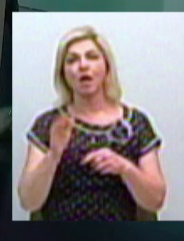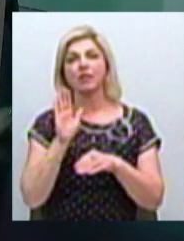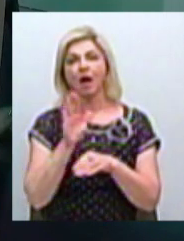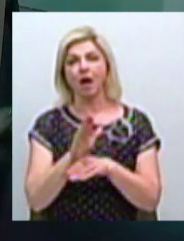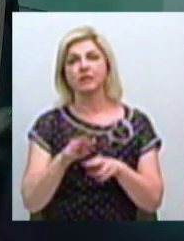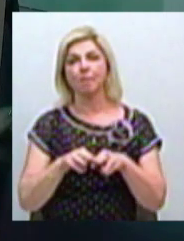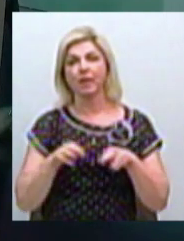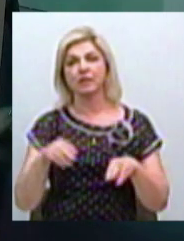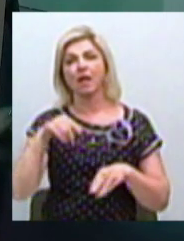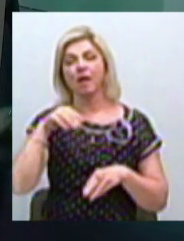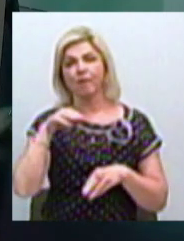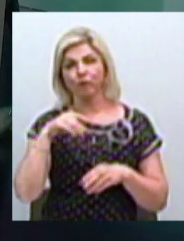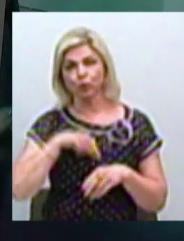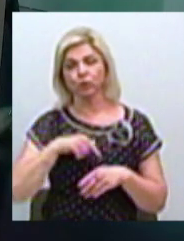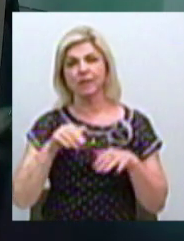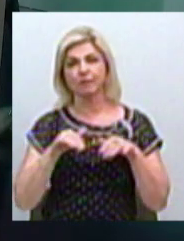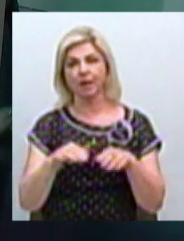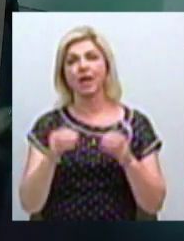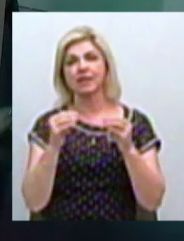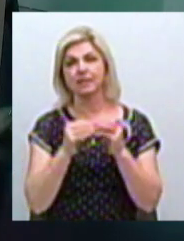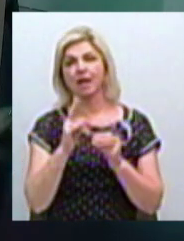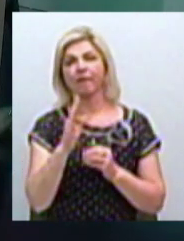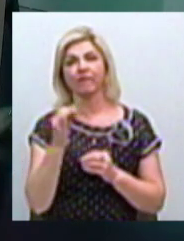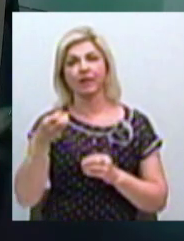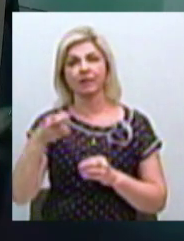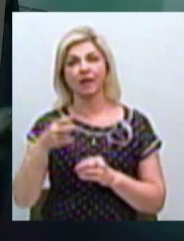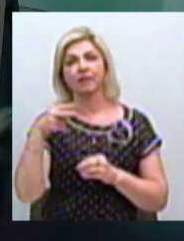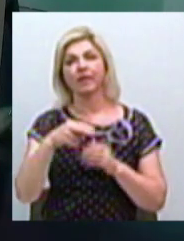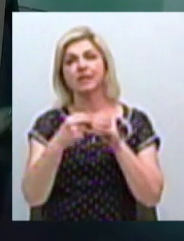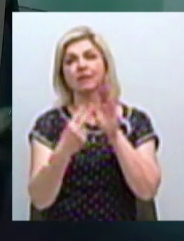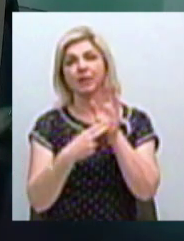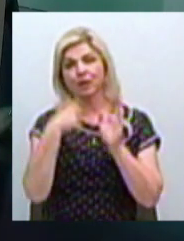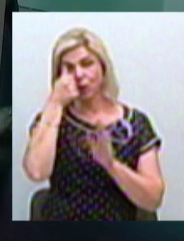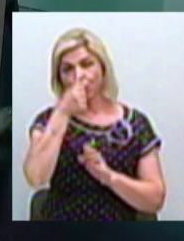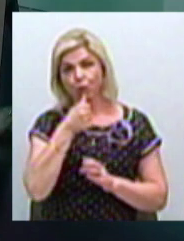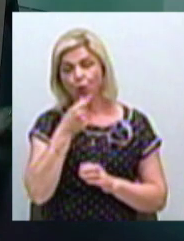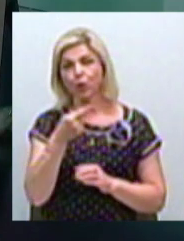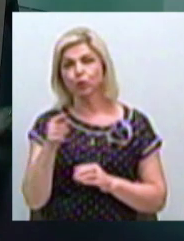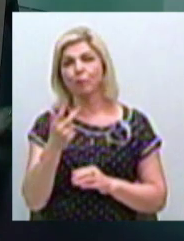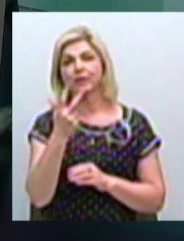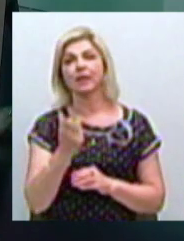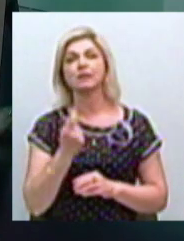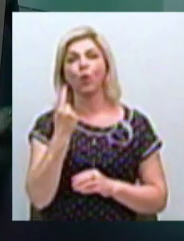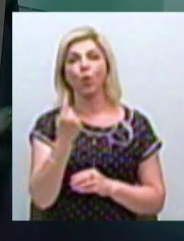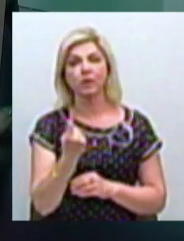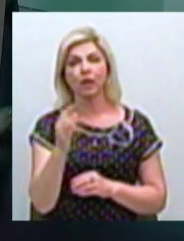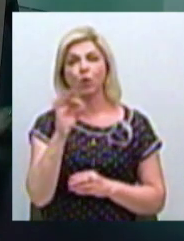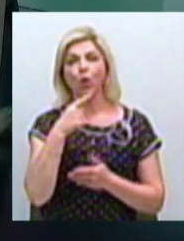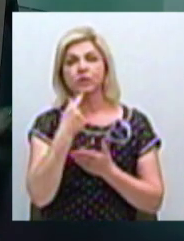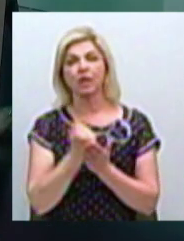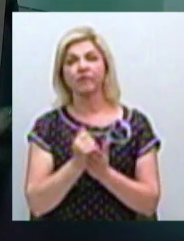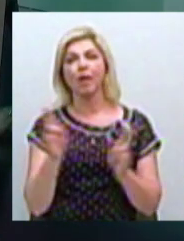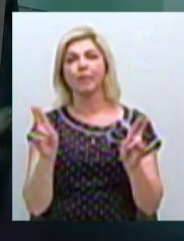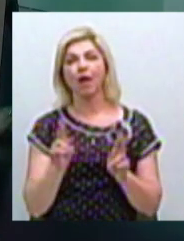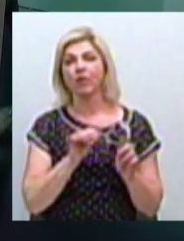Міністерства внутрішніх справ України від 10 квітня 2017 року номер 301 про затвердження